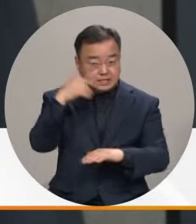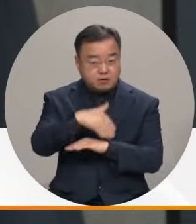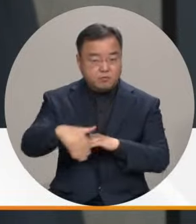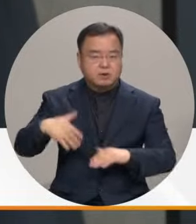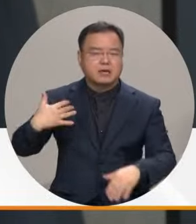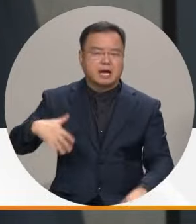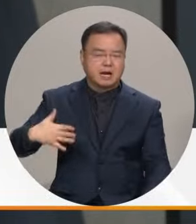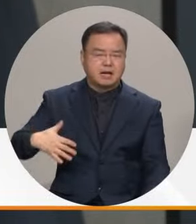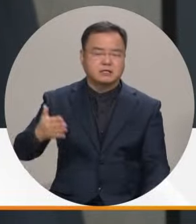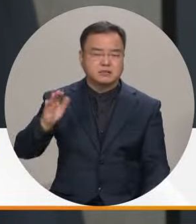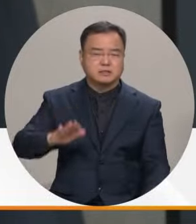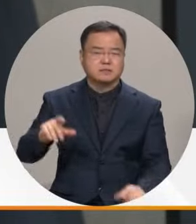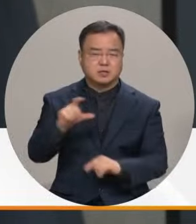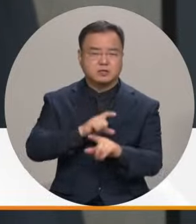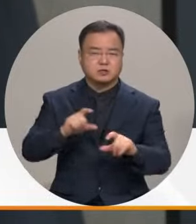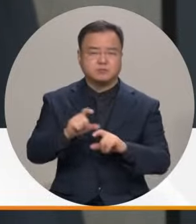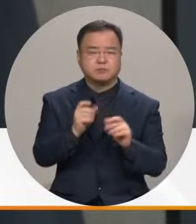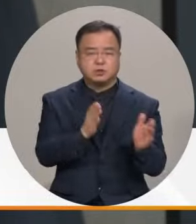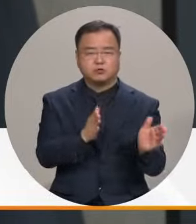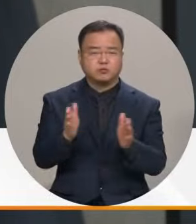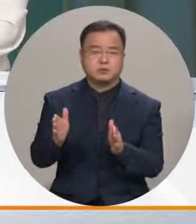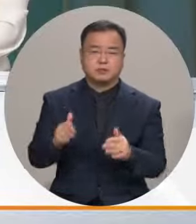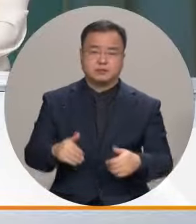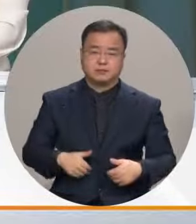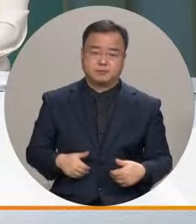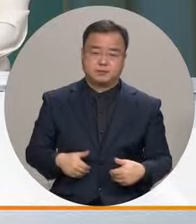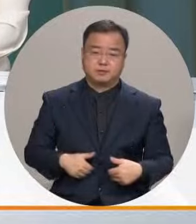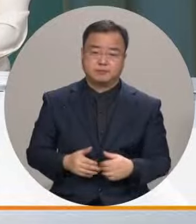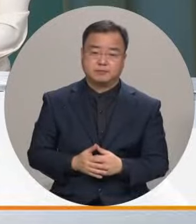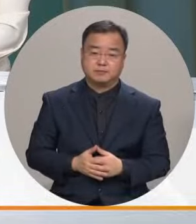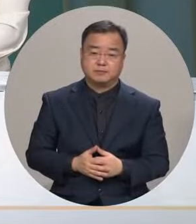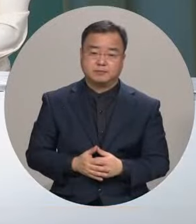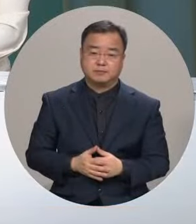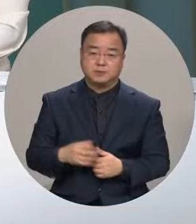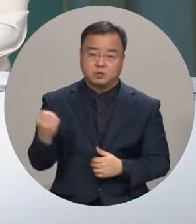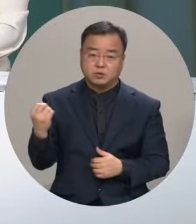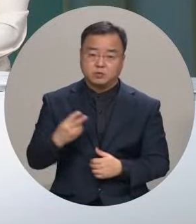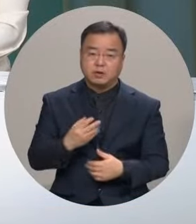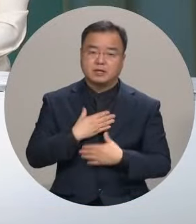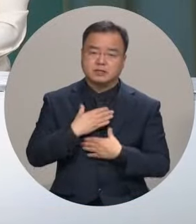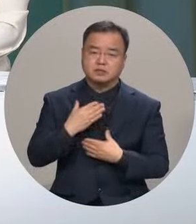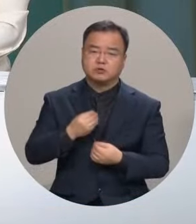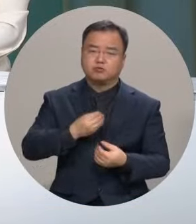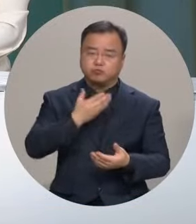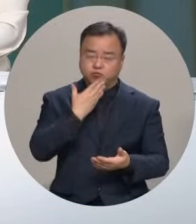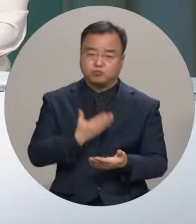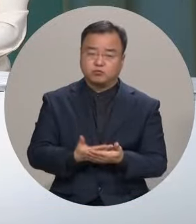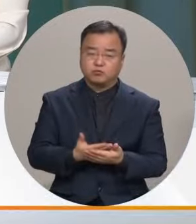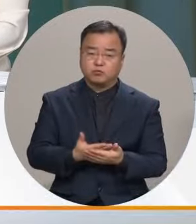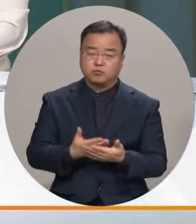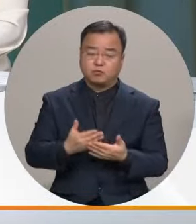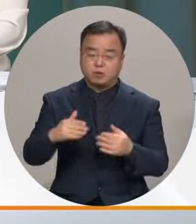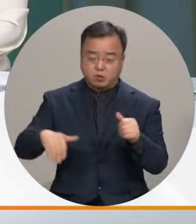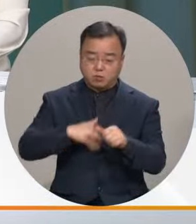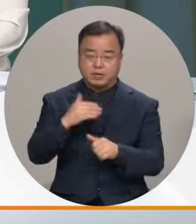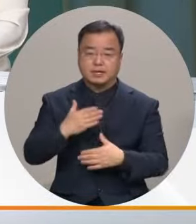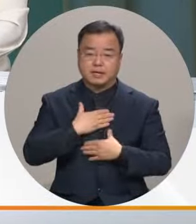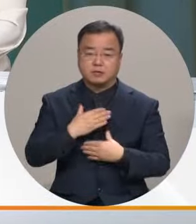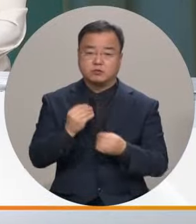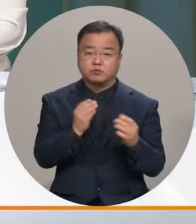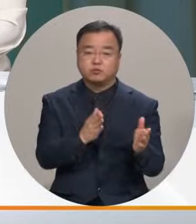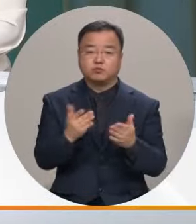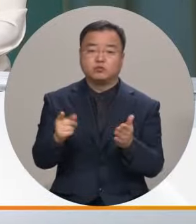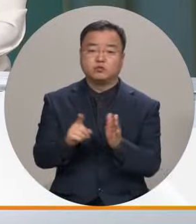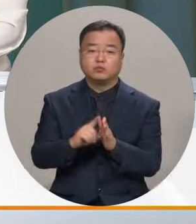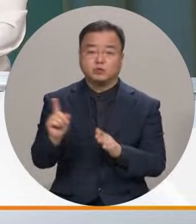않았는데 마련되었으면 좋겠습니다 네 무엇보다 또 안전이 중요할 텐데요 안전한 환경을 마련하려면 어떤 조건이